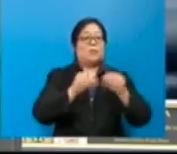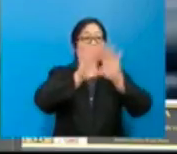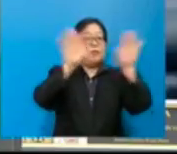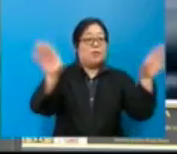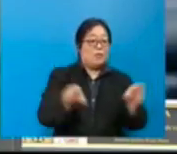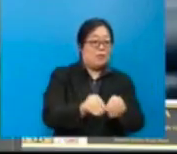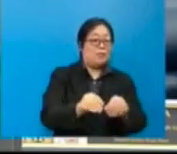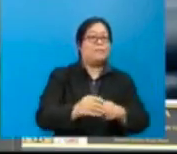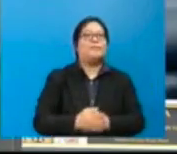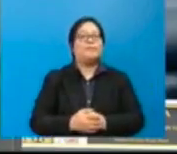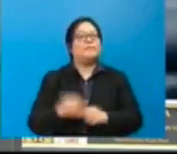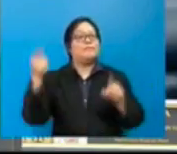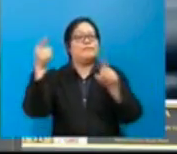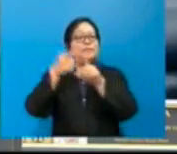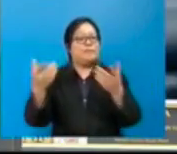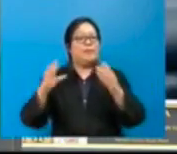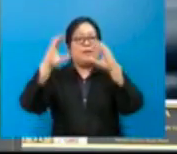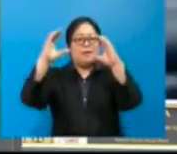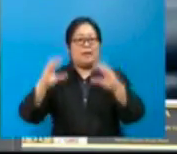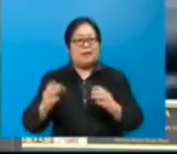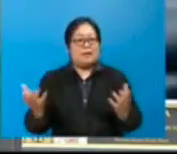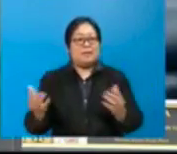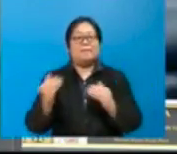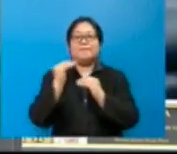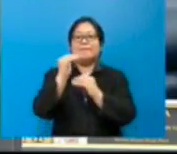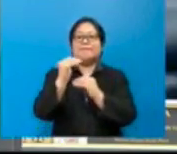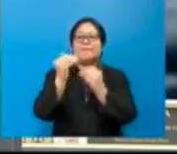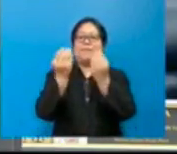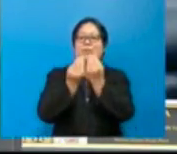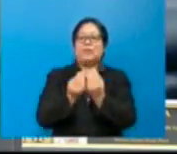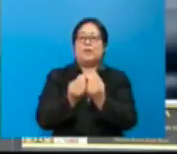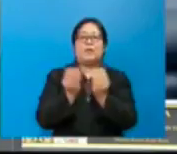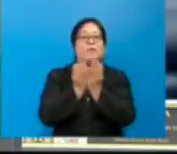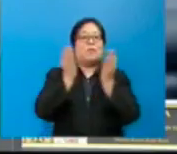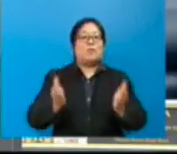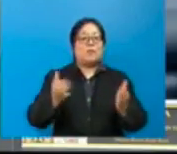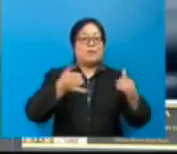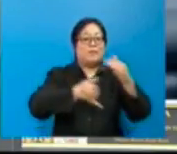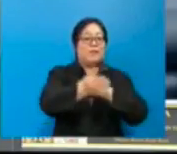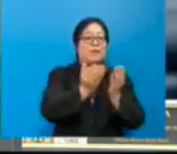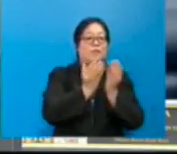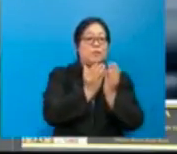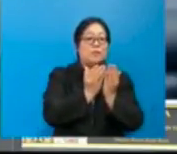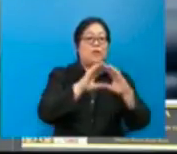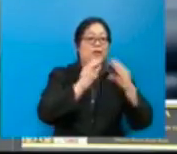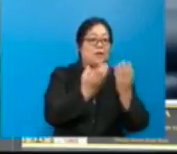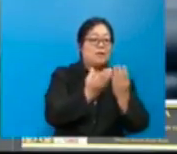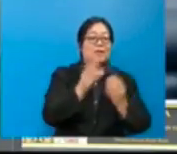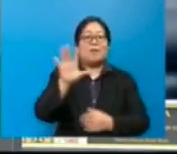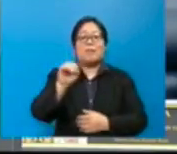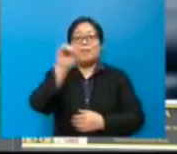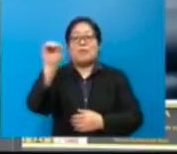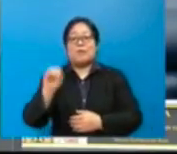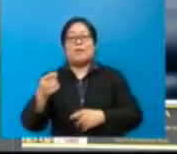Bagi tujuan tersebut, kaedah yang digunakan adalah dengan menghadkan kapasiti murid di dalam kelas kepada 50%